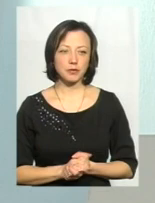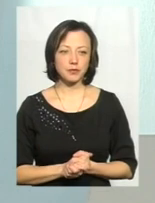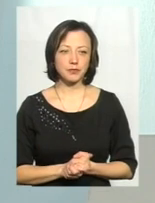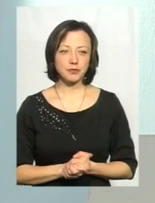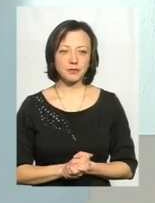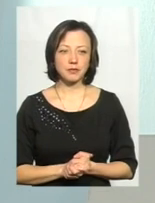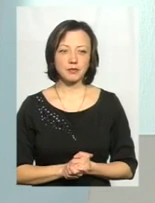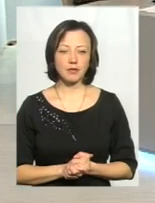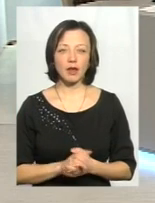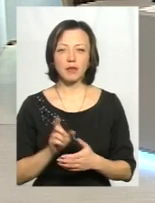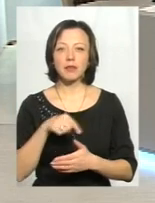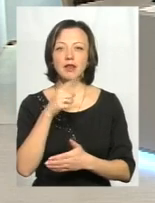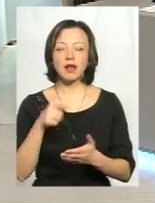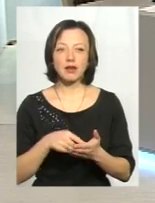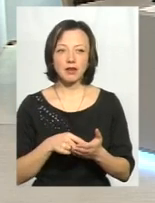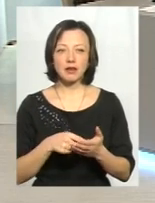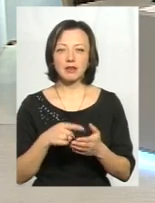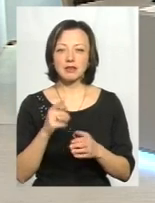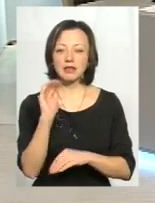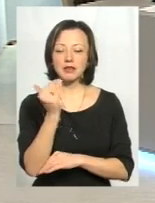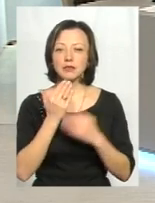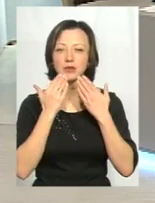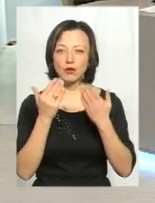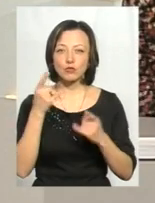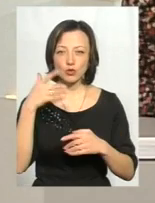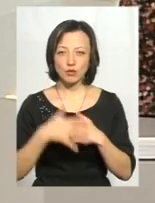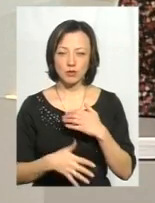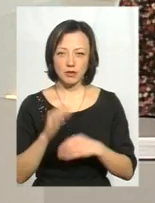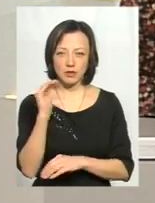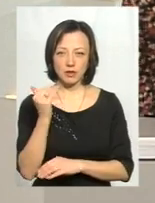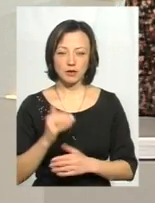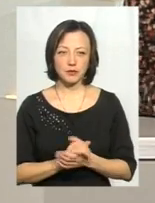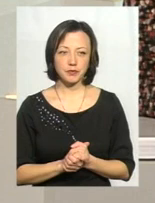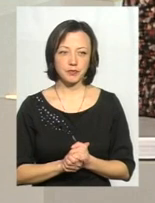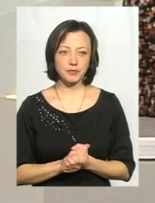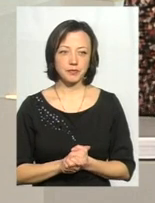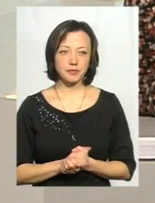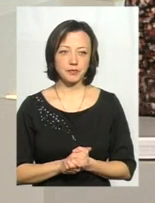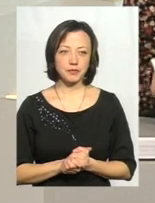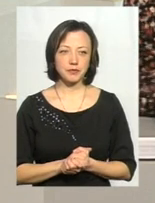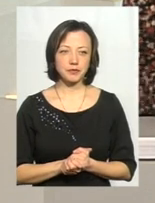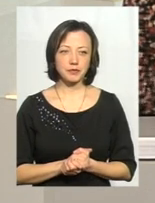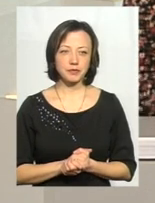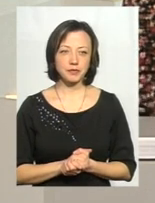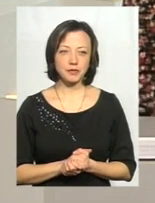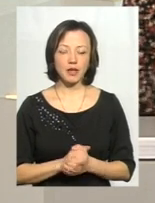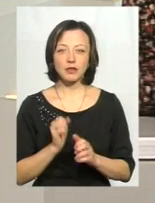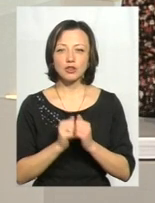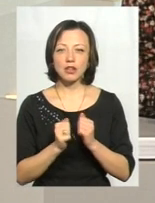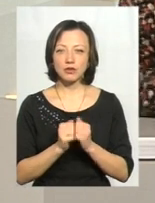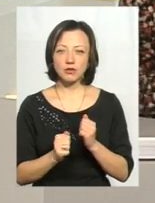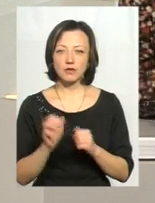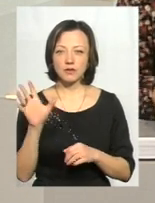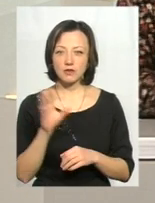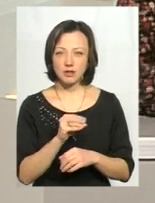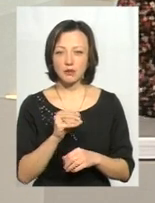Які питання треба задати, щоб от симптоматику зрозуміти в дитини? ну, батькам, щоб, бо дуже часто там всі